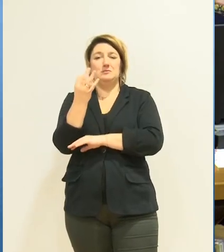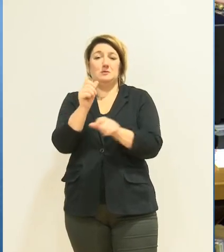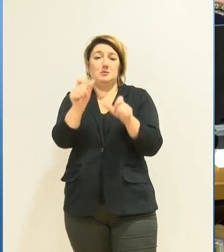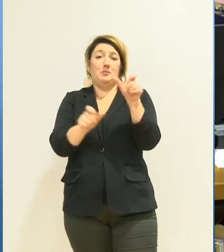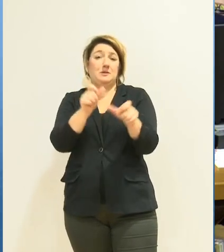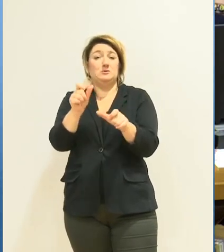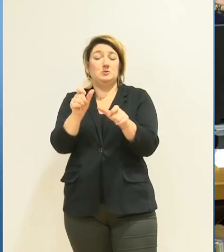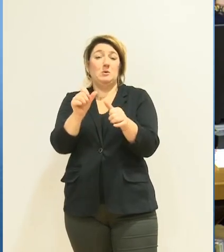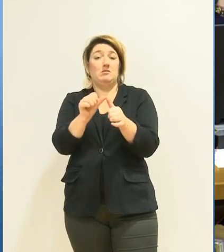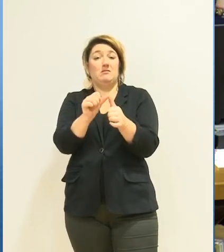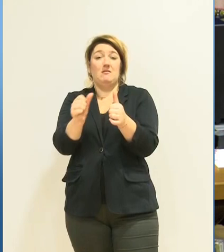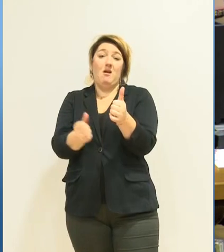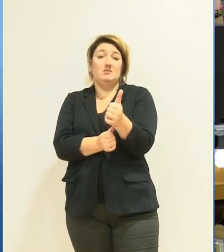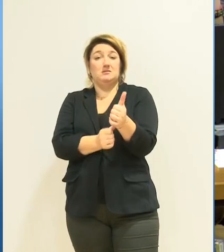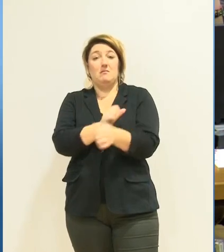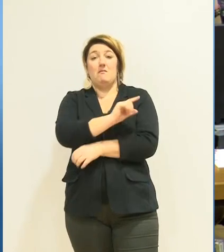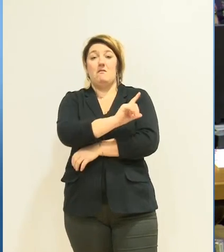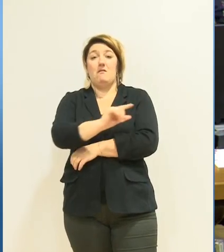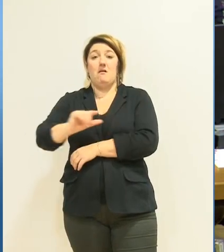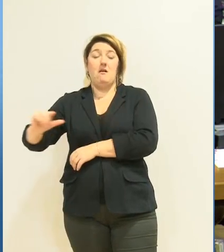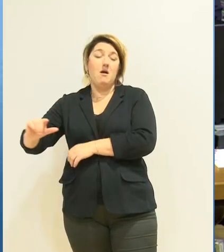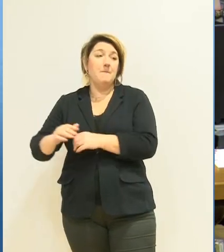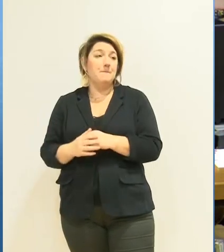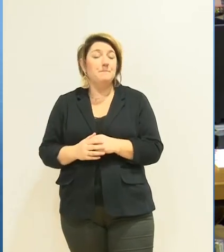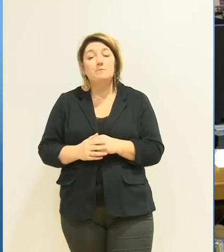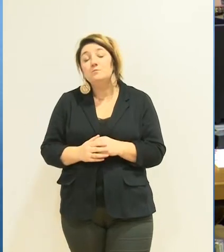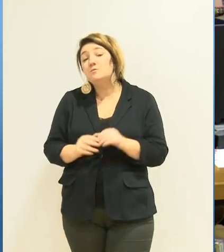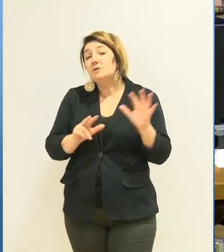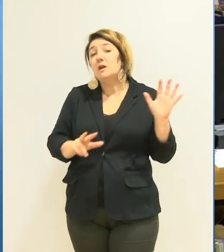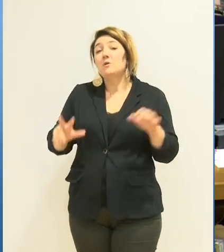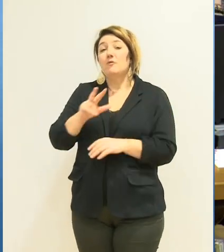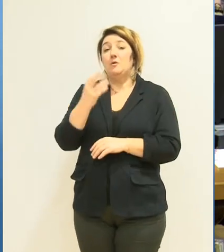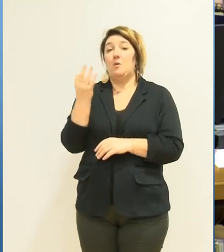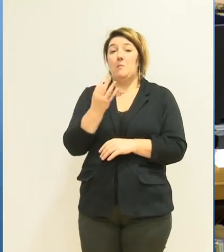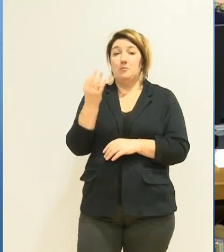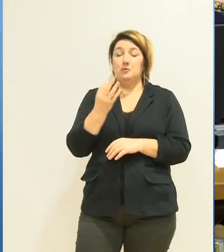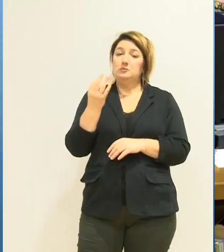classes qui avait une atsem on peut dire que 83%